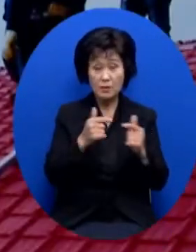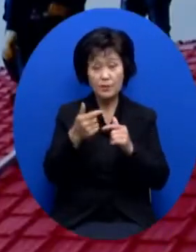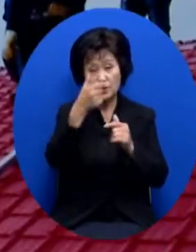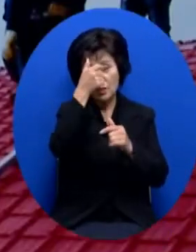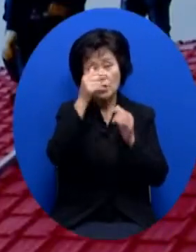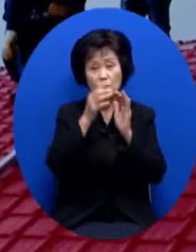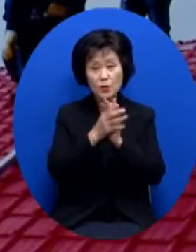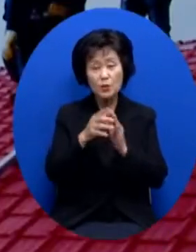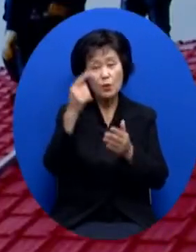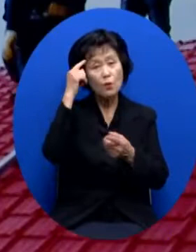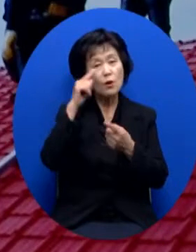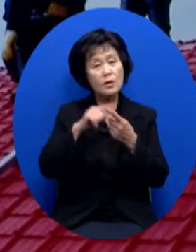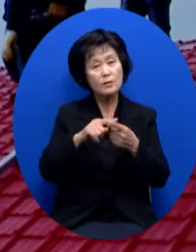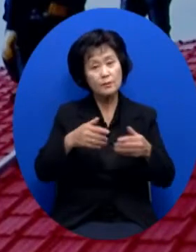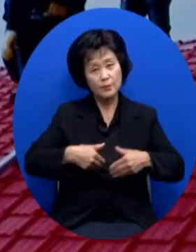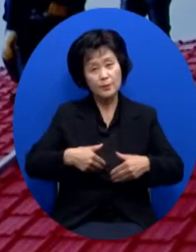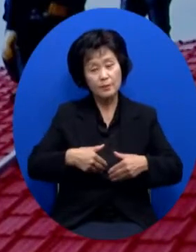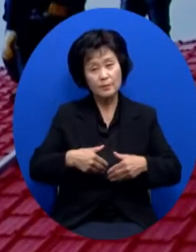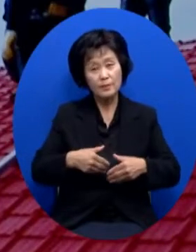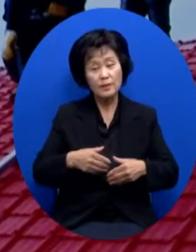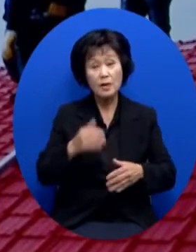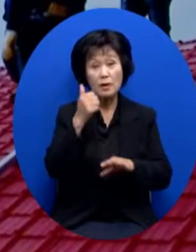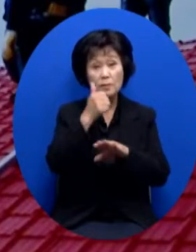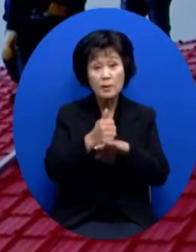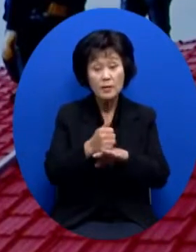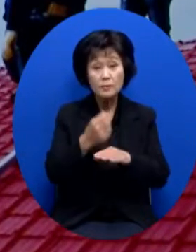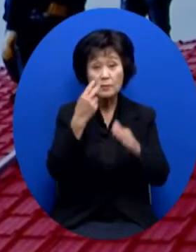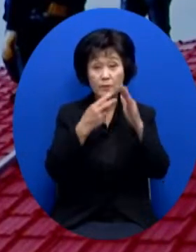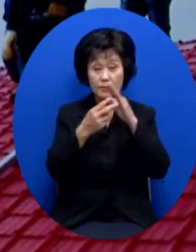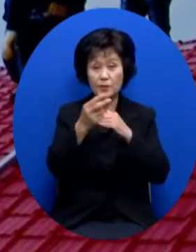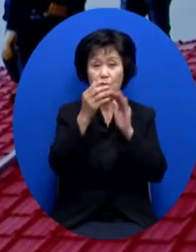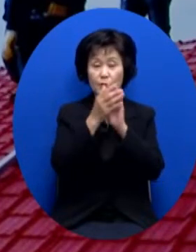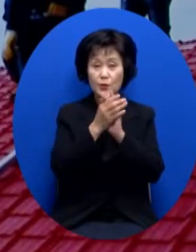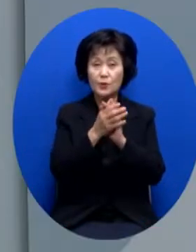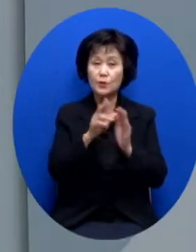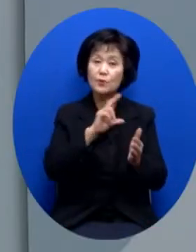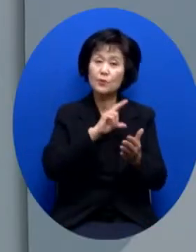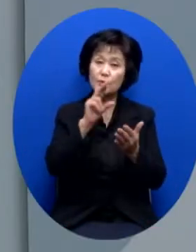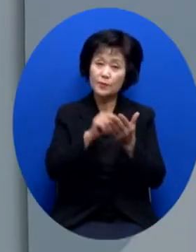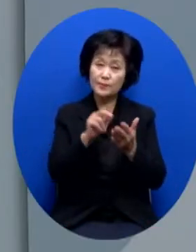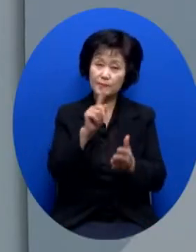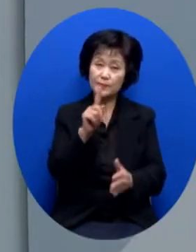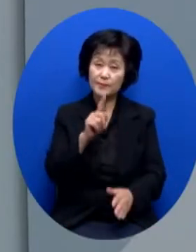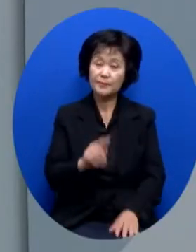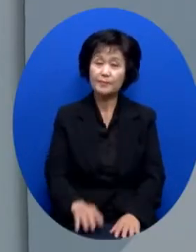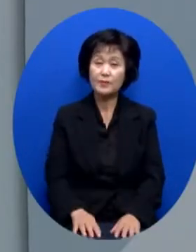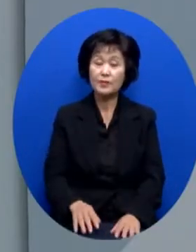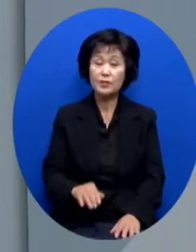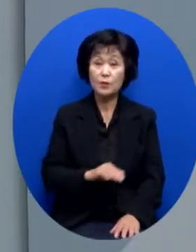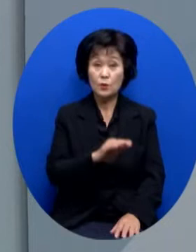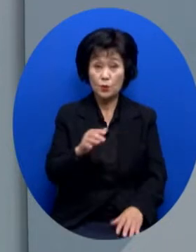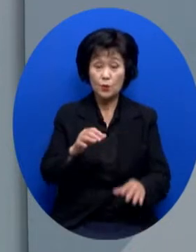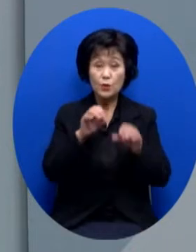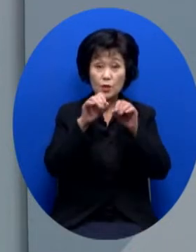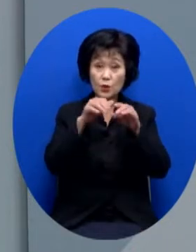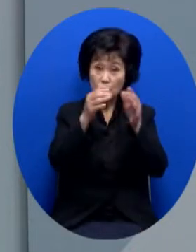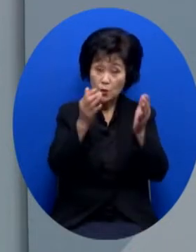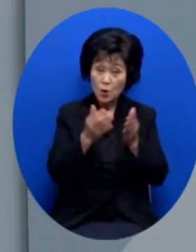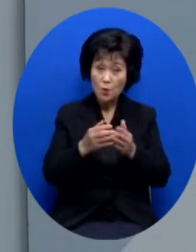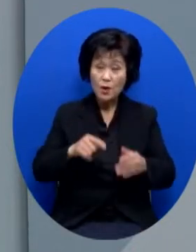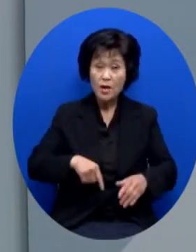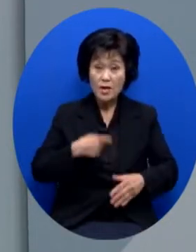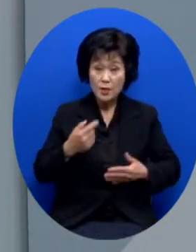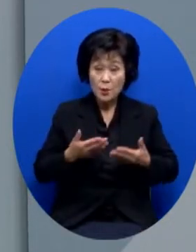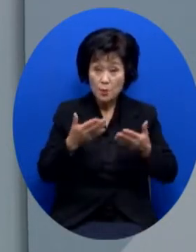같습니다. 마지막으로 목사님, 오지선교회의 비전과 기도 제목을 나눠주십시오. 우리 오지선교회 자원봉사자들이